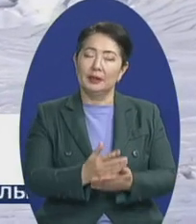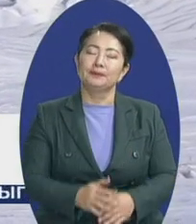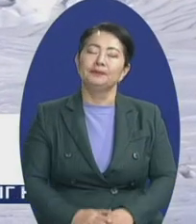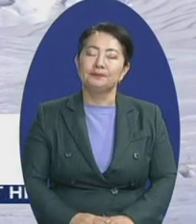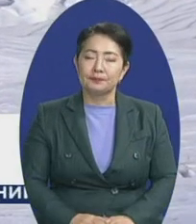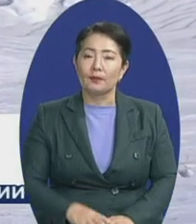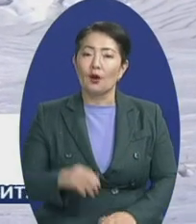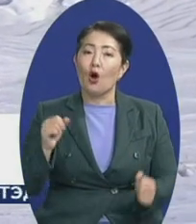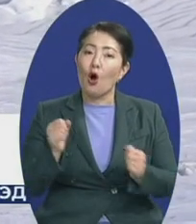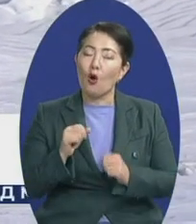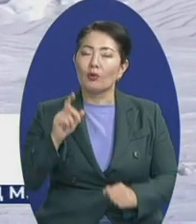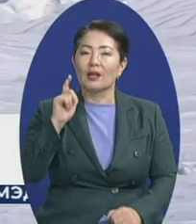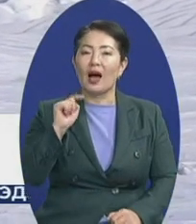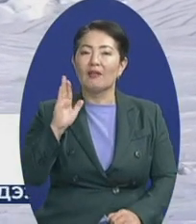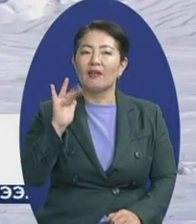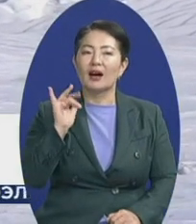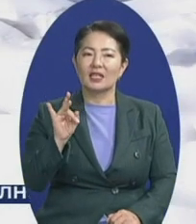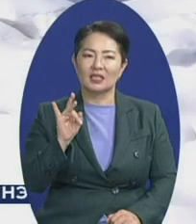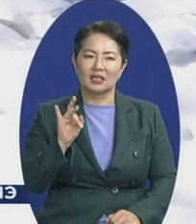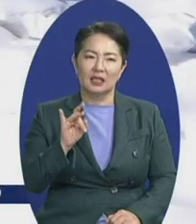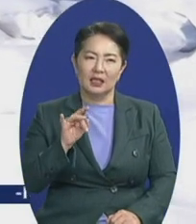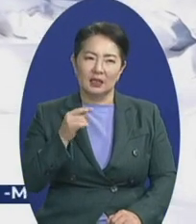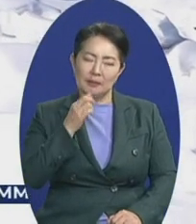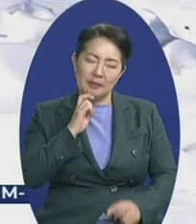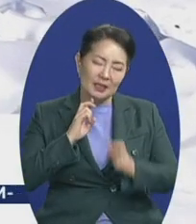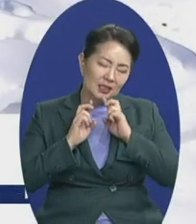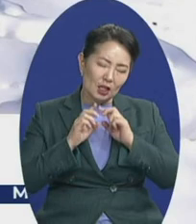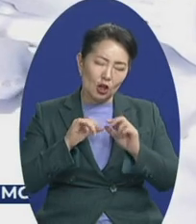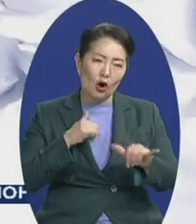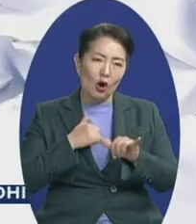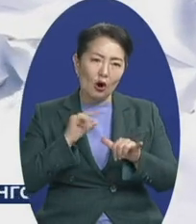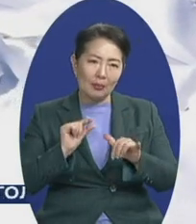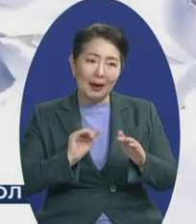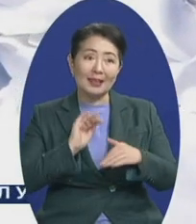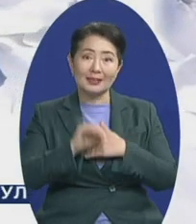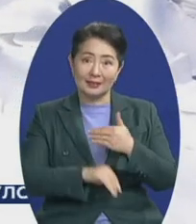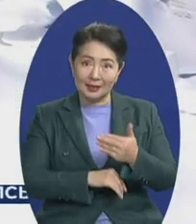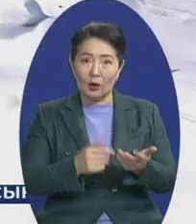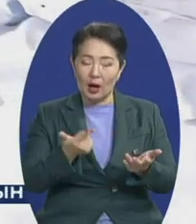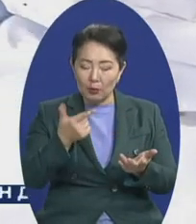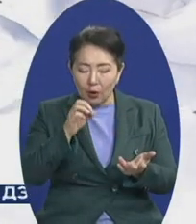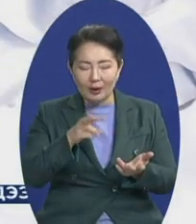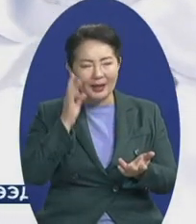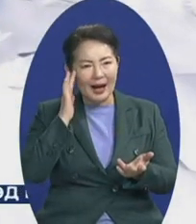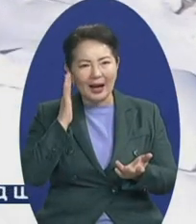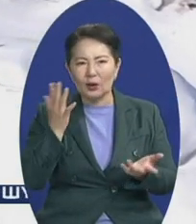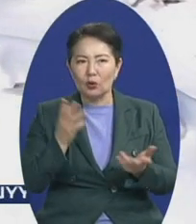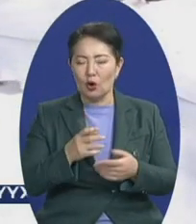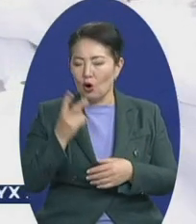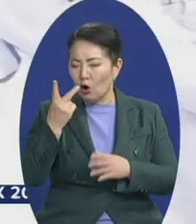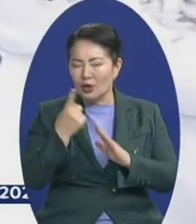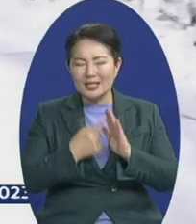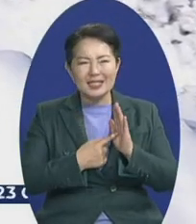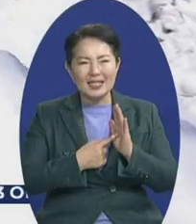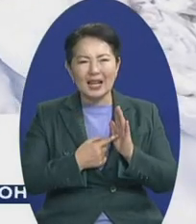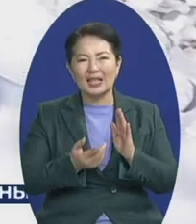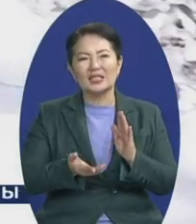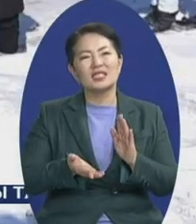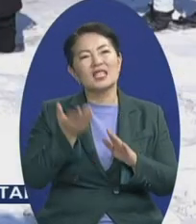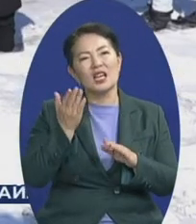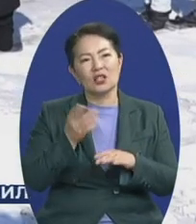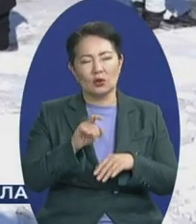За үйлжилт хаваржилтын нөхцөл байдлыг хохирол багтаа даван туулах гол арга нь малаа 2 сараас илүү хугацаанд бэлчээд гаргахгүйгээр